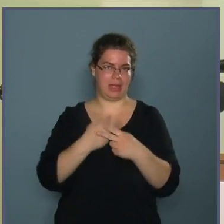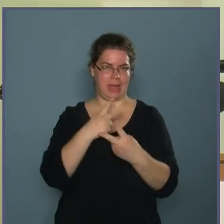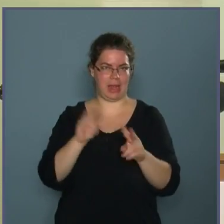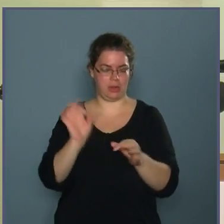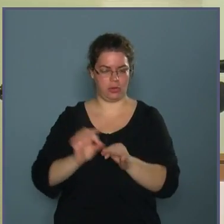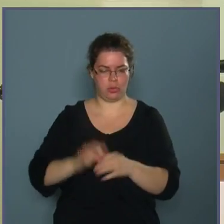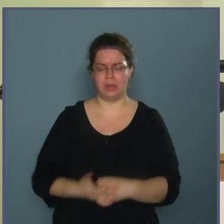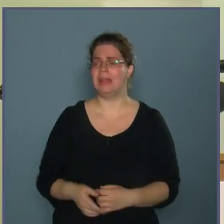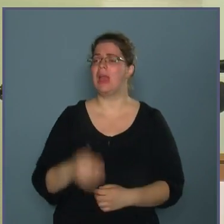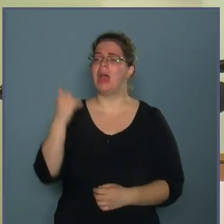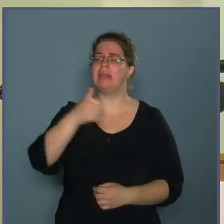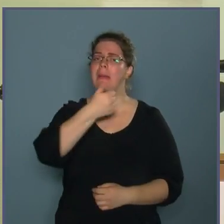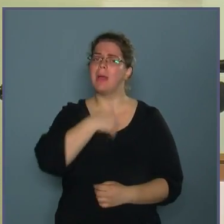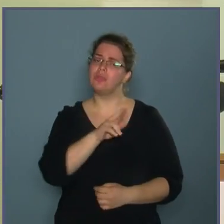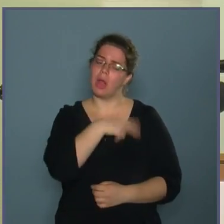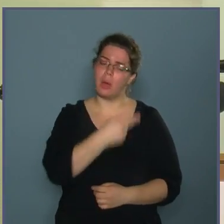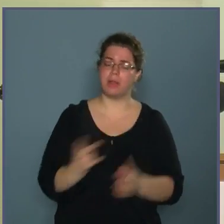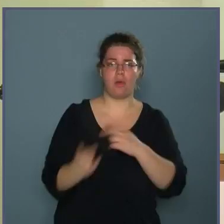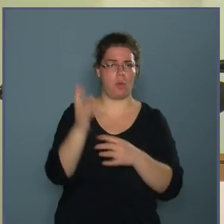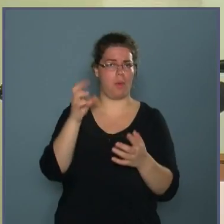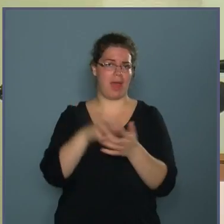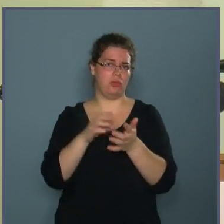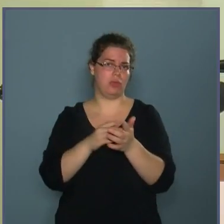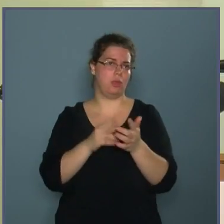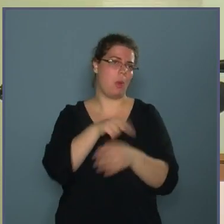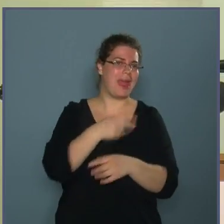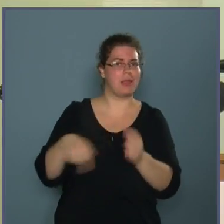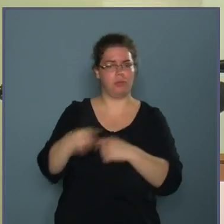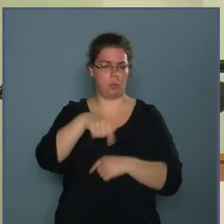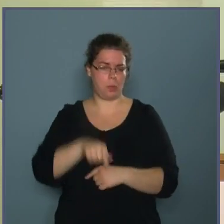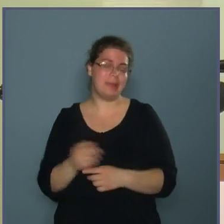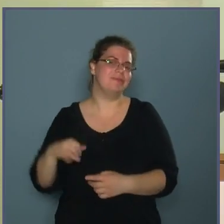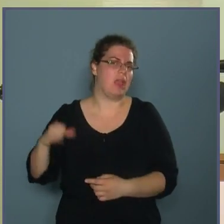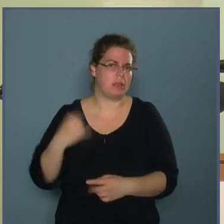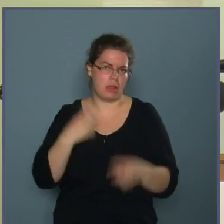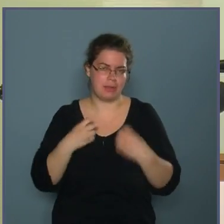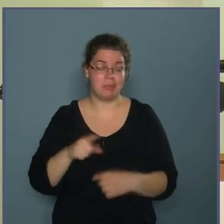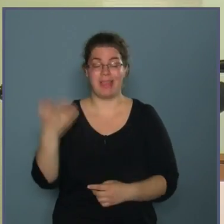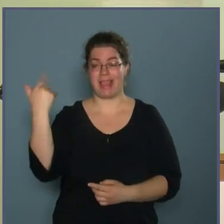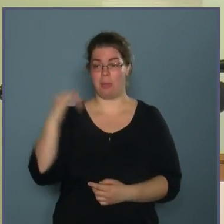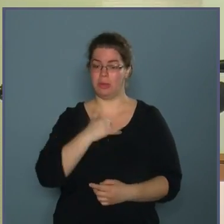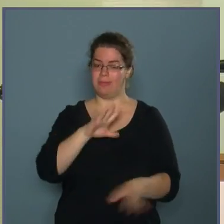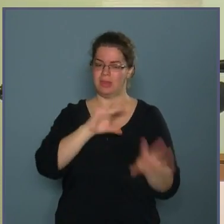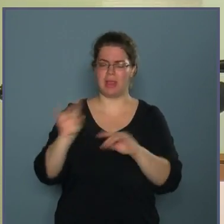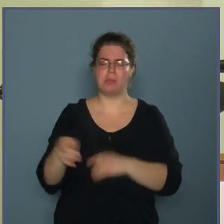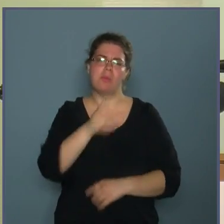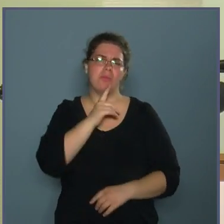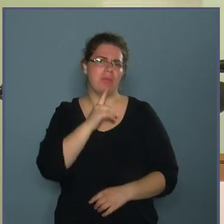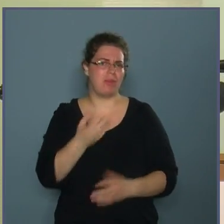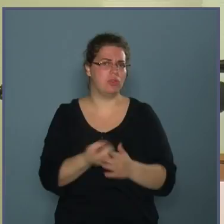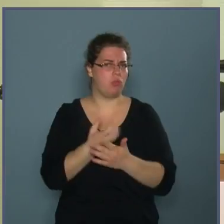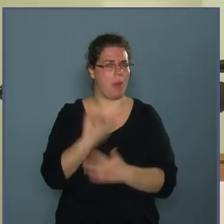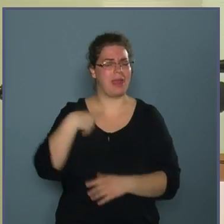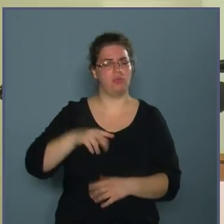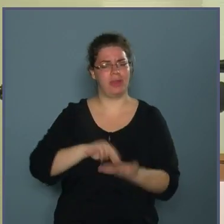A Délpesti Kórház a fővárosi kórházak között viszonylag fiatalnak számít, azonban az elmúlt évtizedekben nagyon kevés forrás jutott az